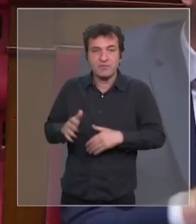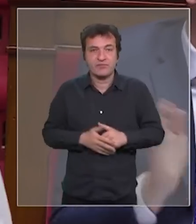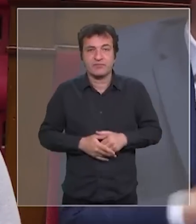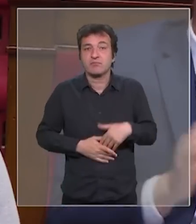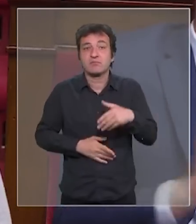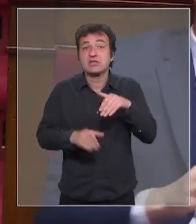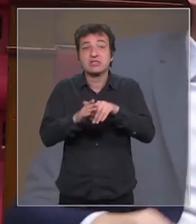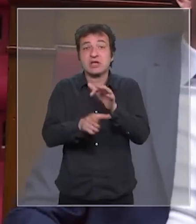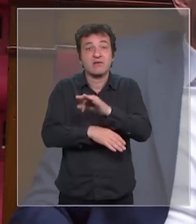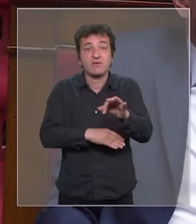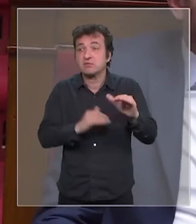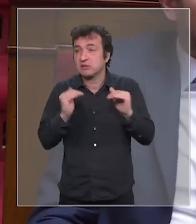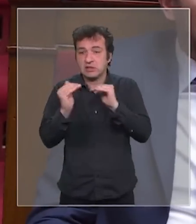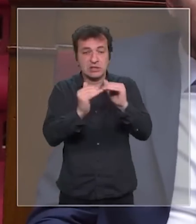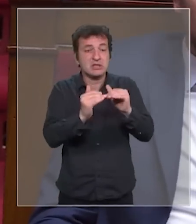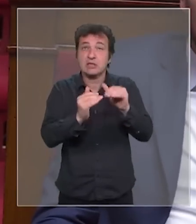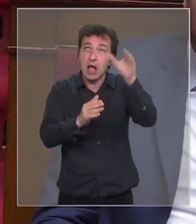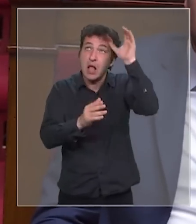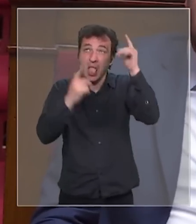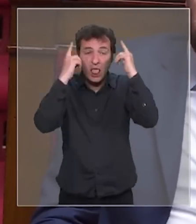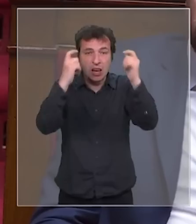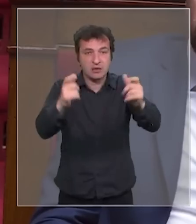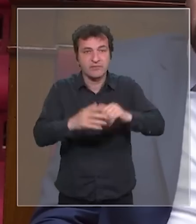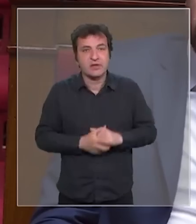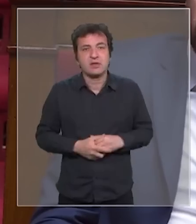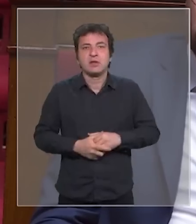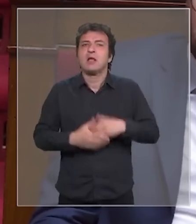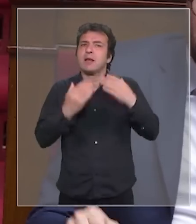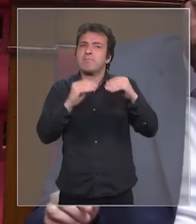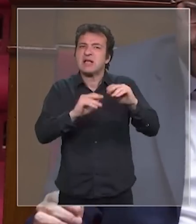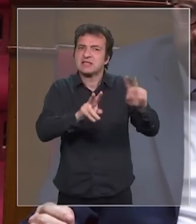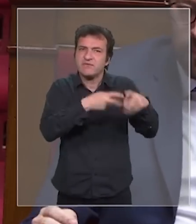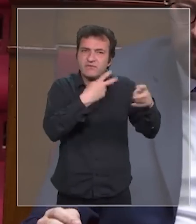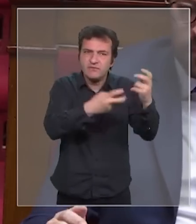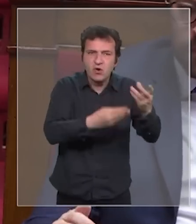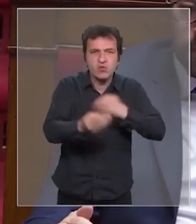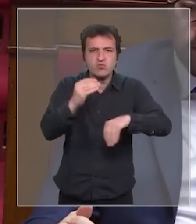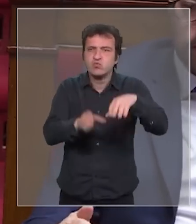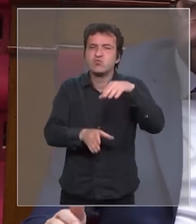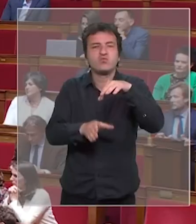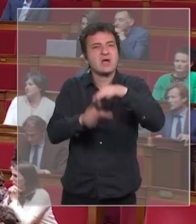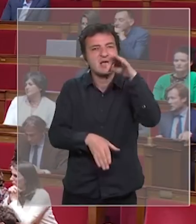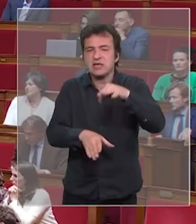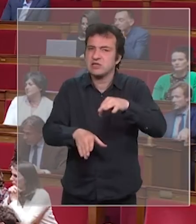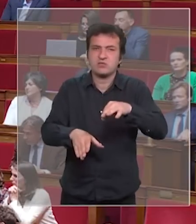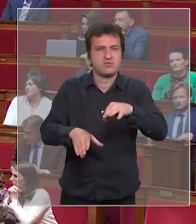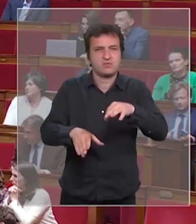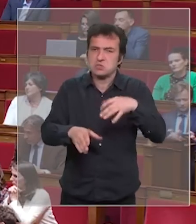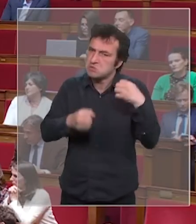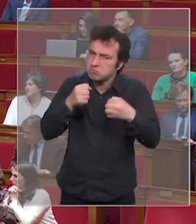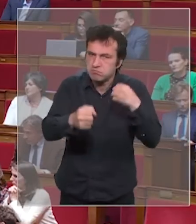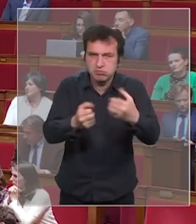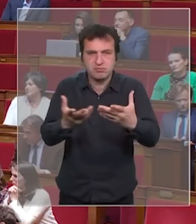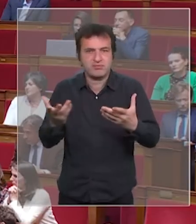Brûler des écoles, piller des magasins, agresser des élus ne seront jamais des actes de justice. La violence ne pourra pas